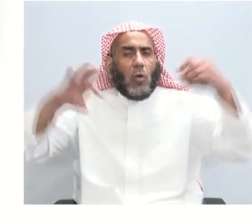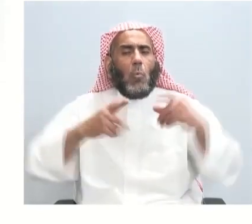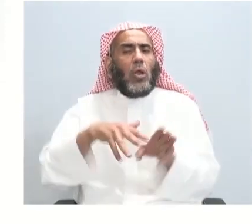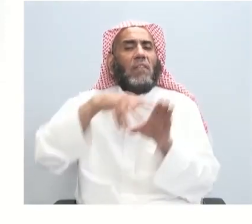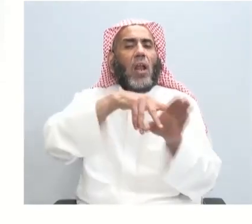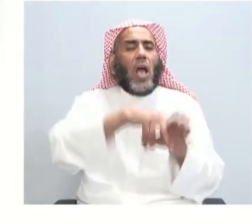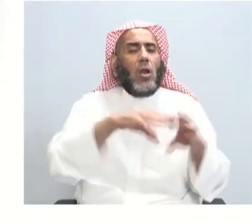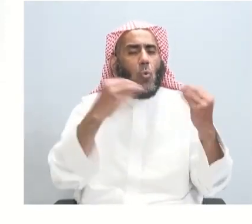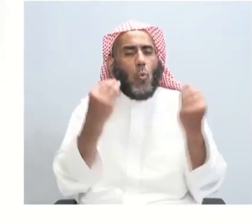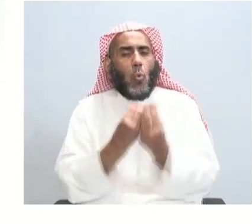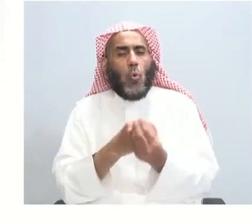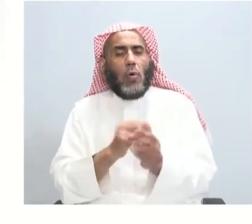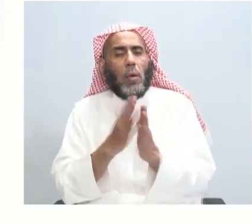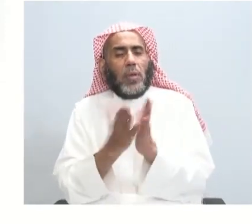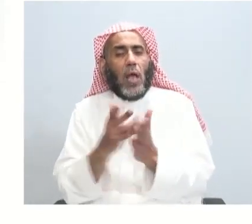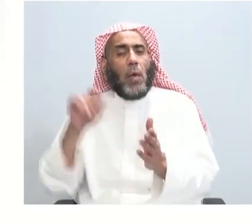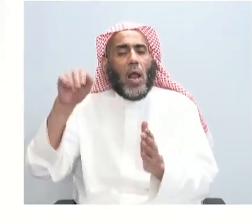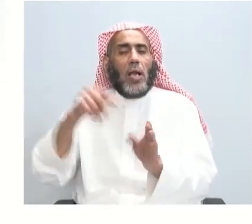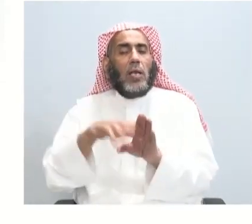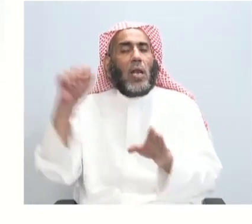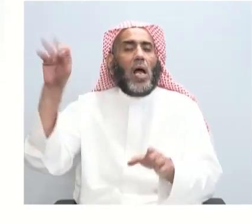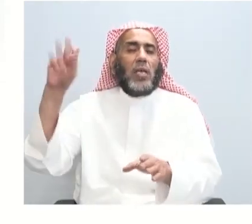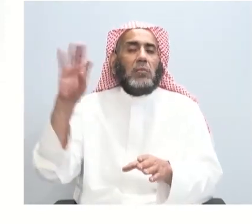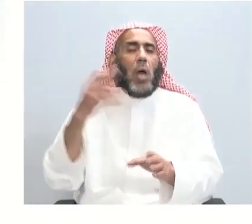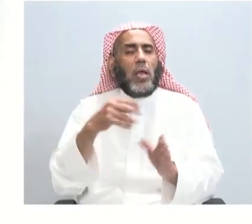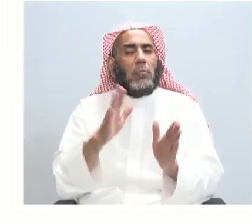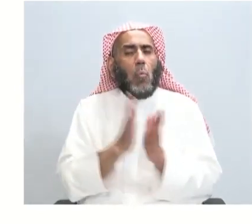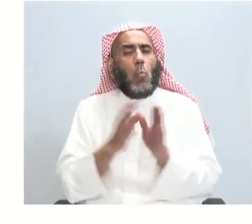الخيل، وكما ككتاب مثلا الخيل للأصمعي.